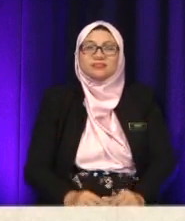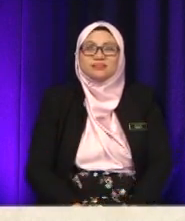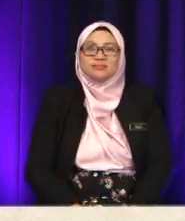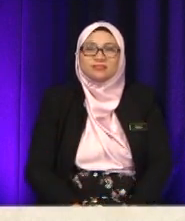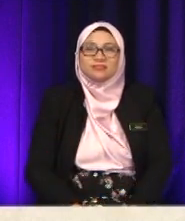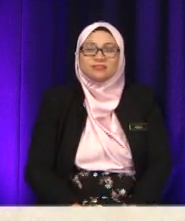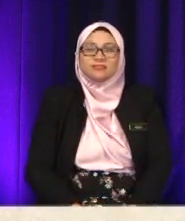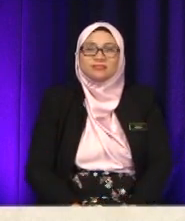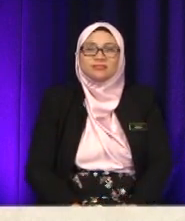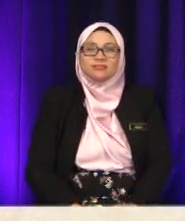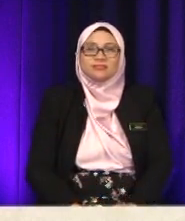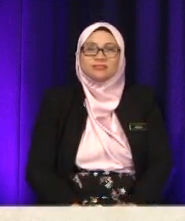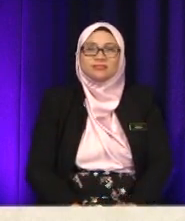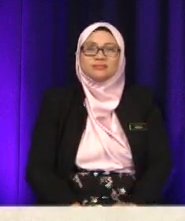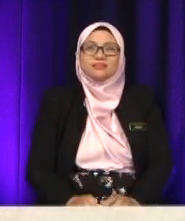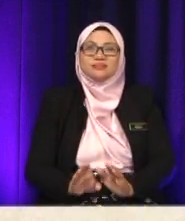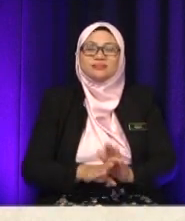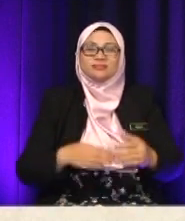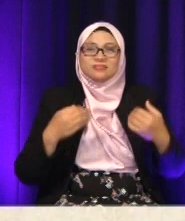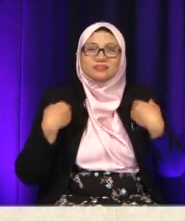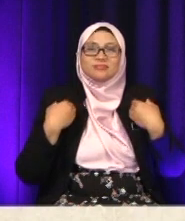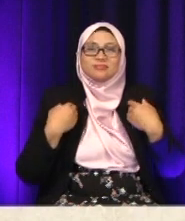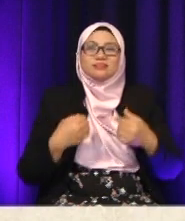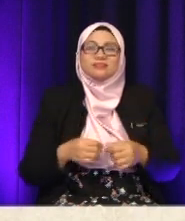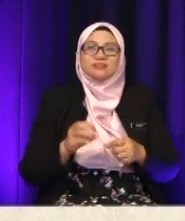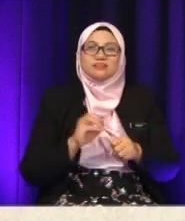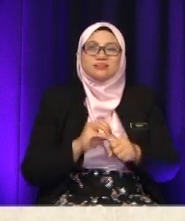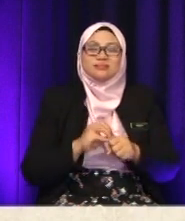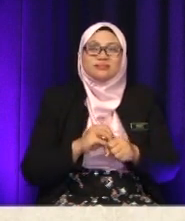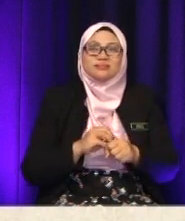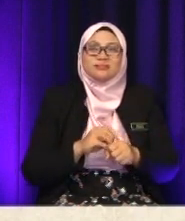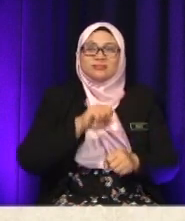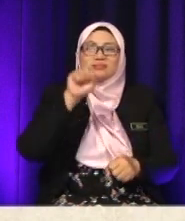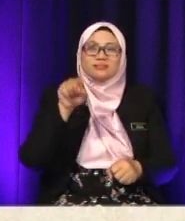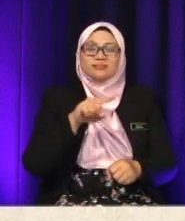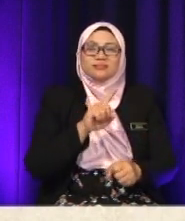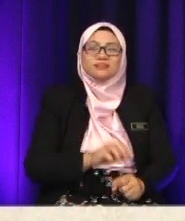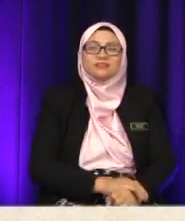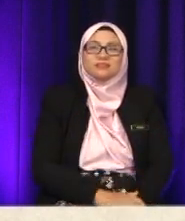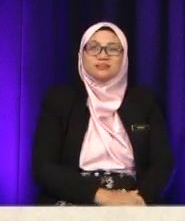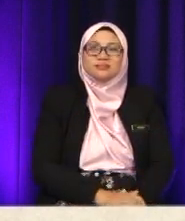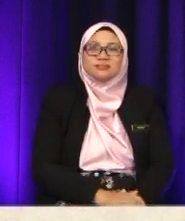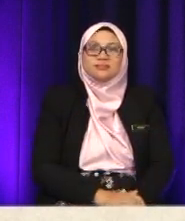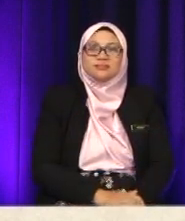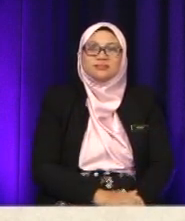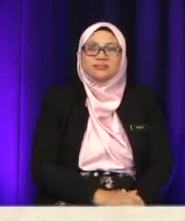berada oke cek gula sini cek kuburan Oke ini